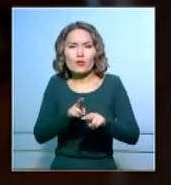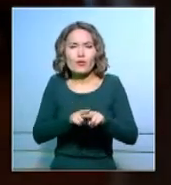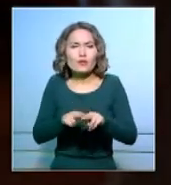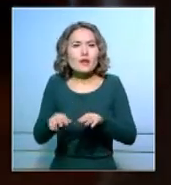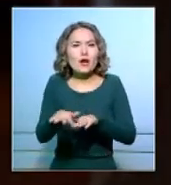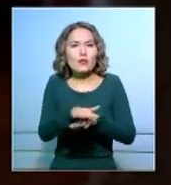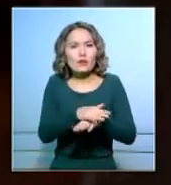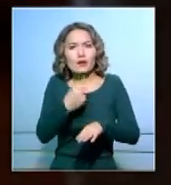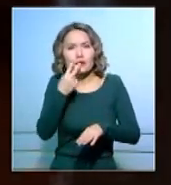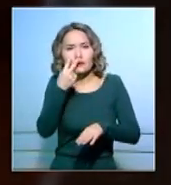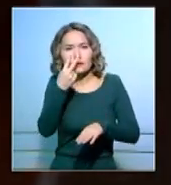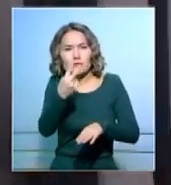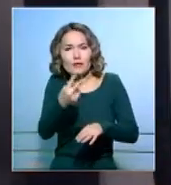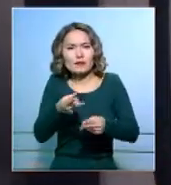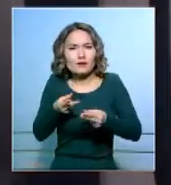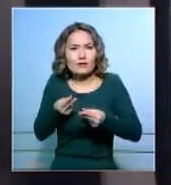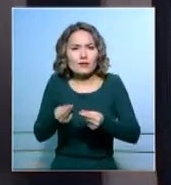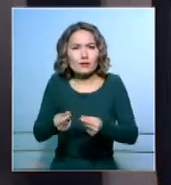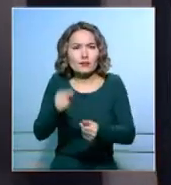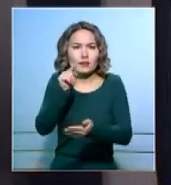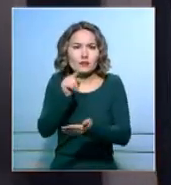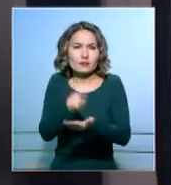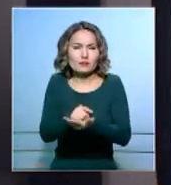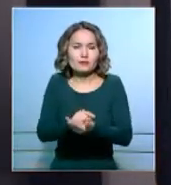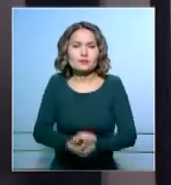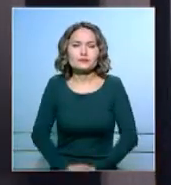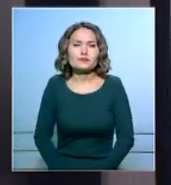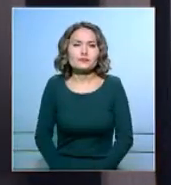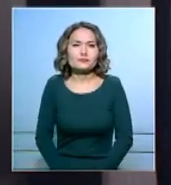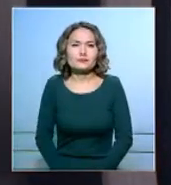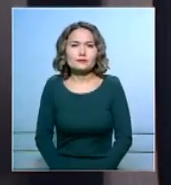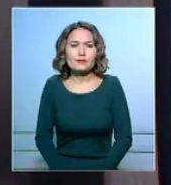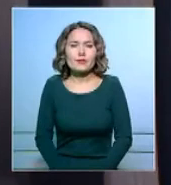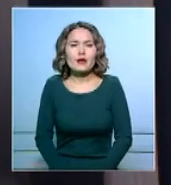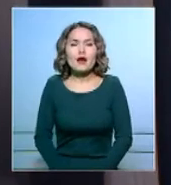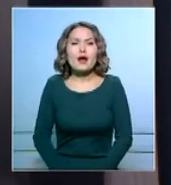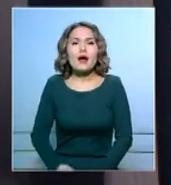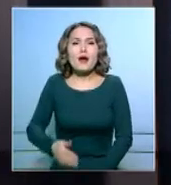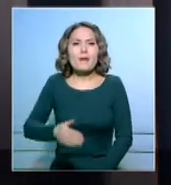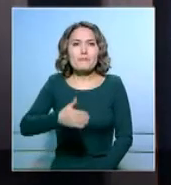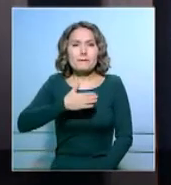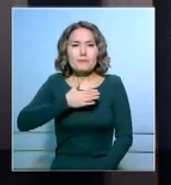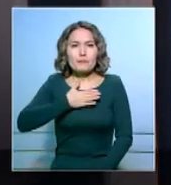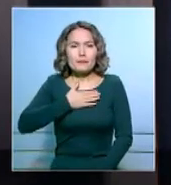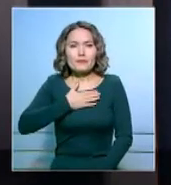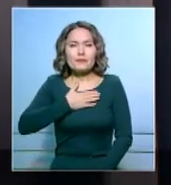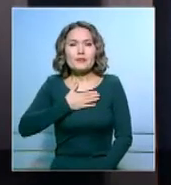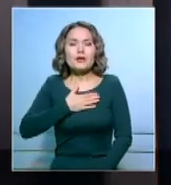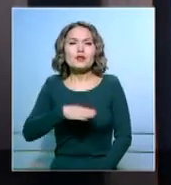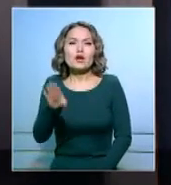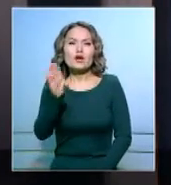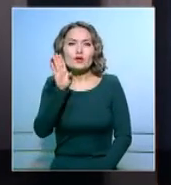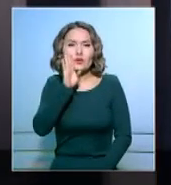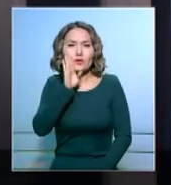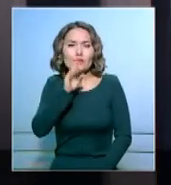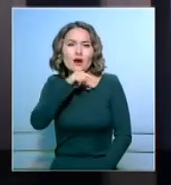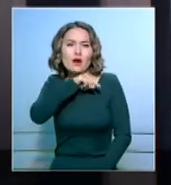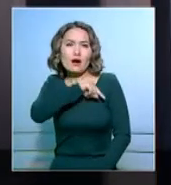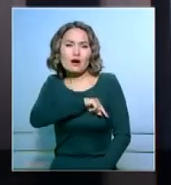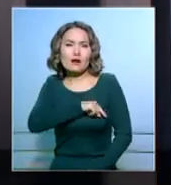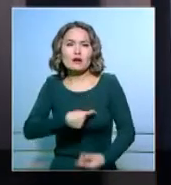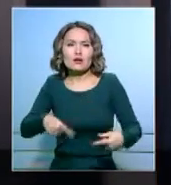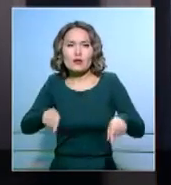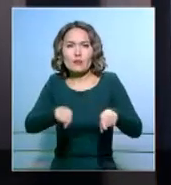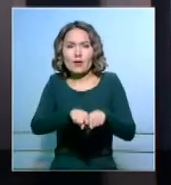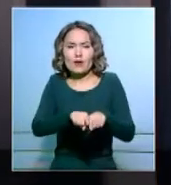жас өнерпаз. Мне не сложно ее понять. Зәуренің мінезі менің мінез құлқыммен ұқсайды деп айта алмаймын. Дегенмен маған ол